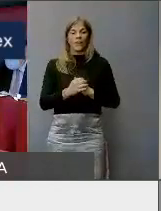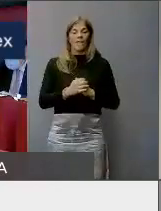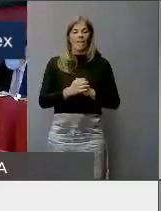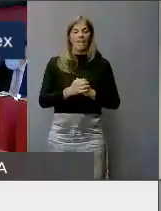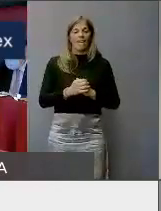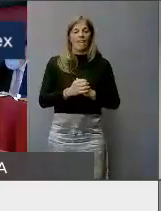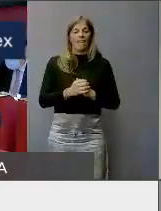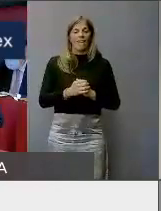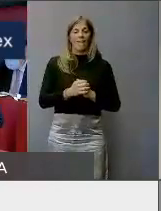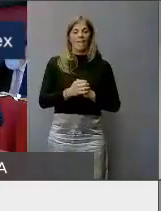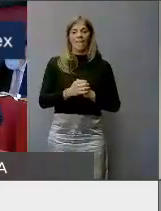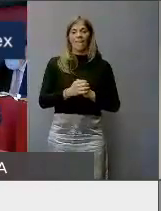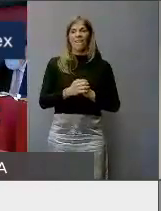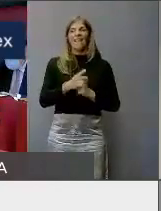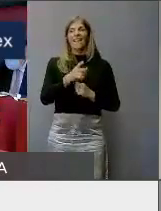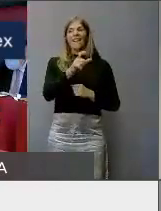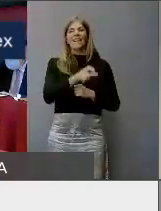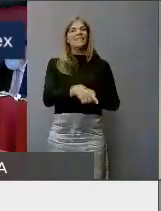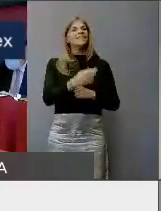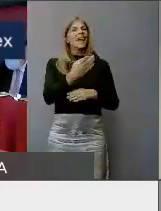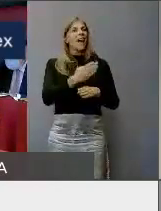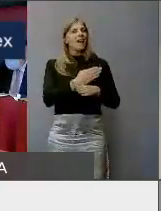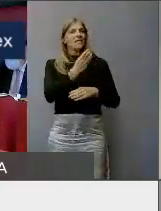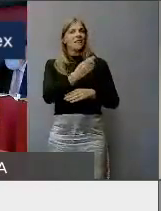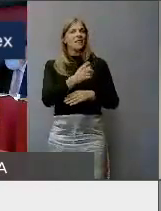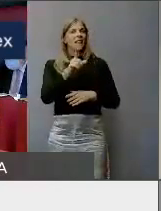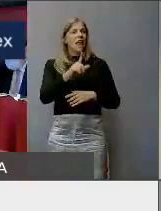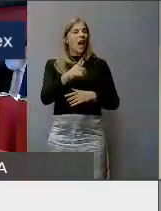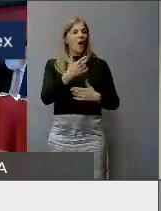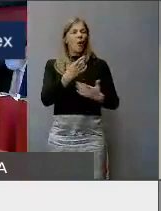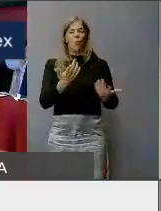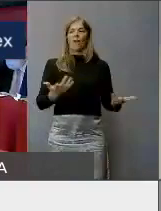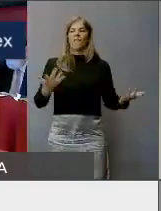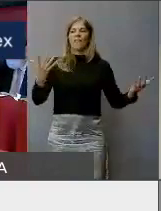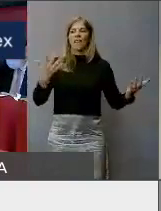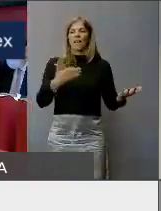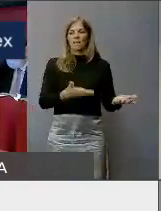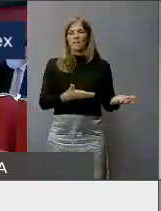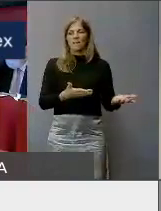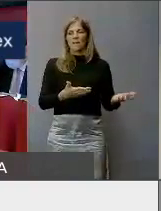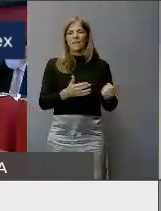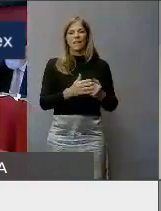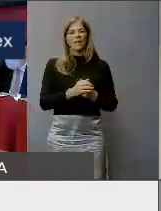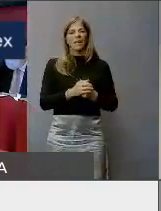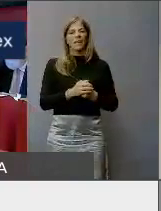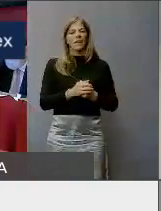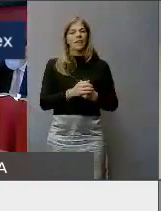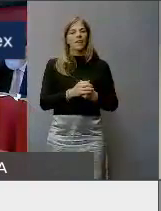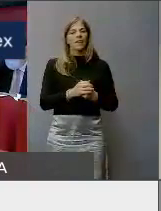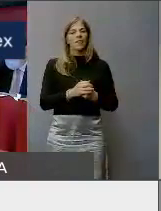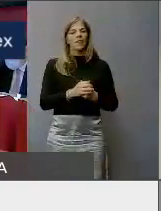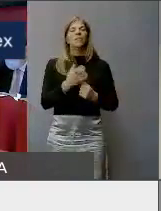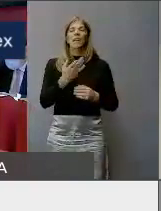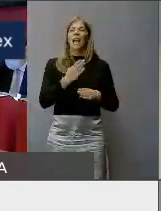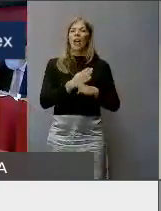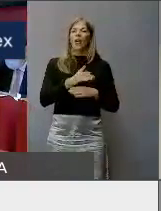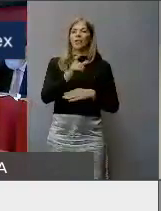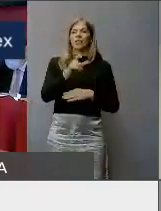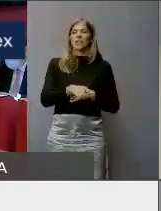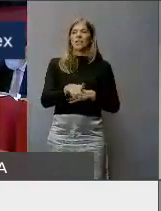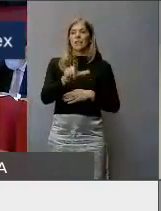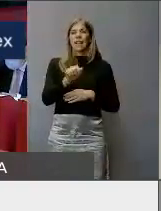nola che ha menzionato anche favorevolmente però perché la sera laura assistita